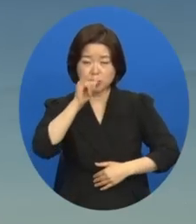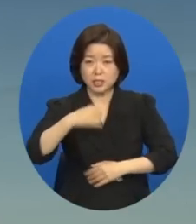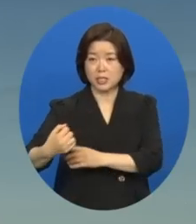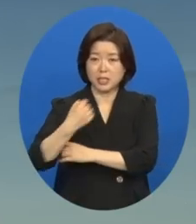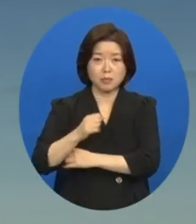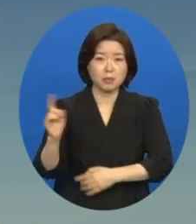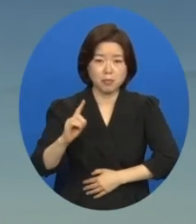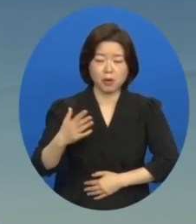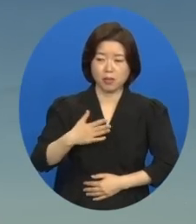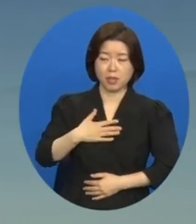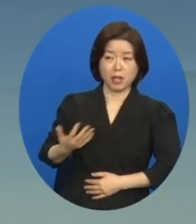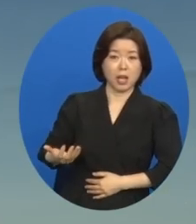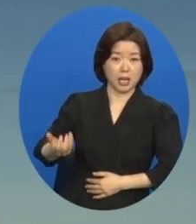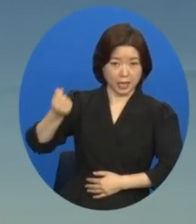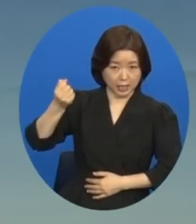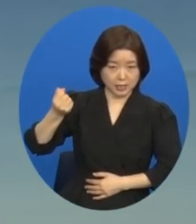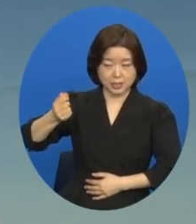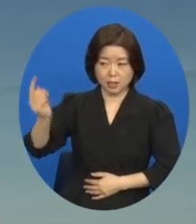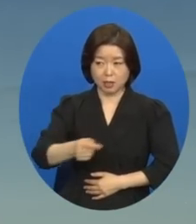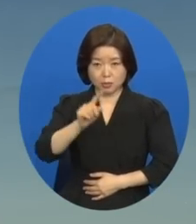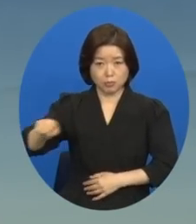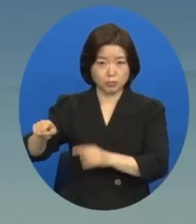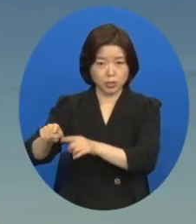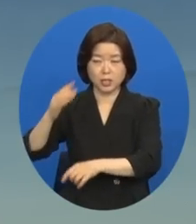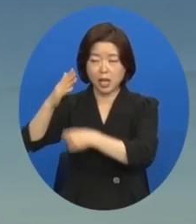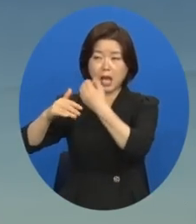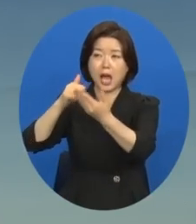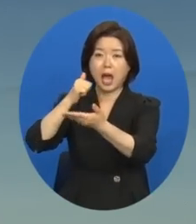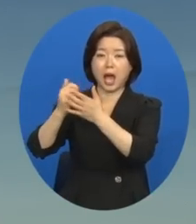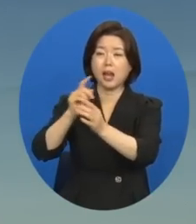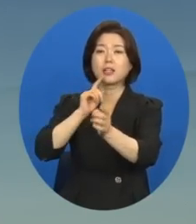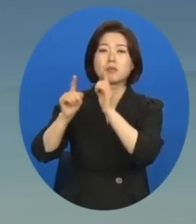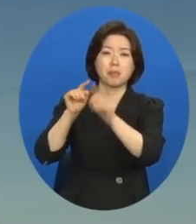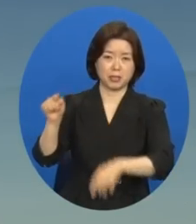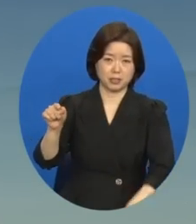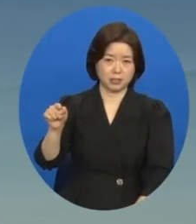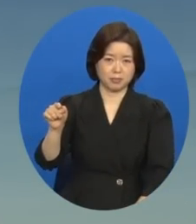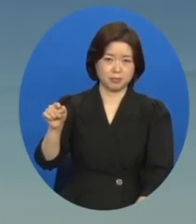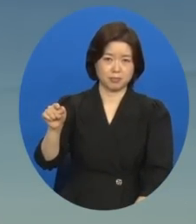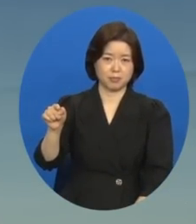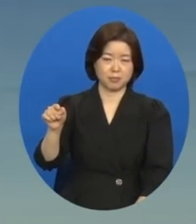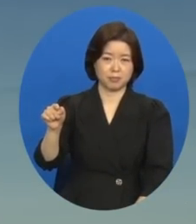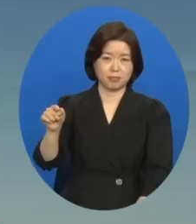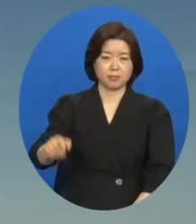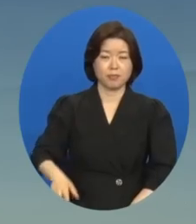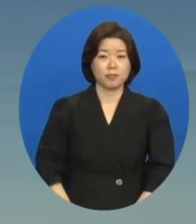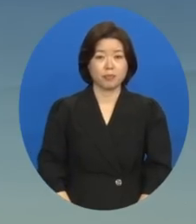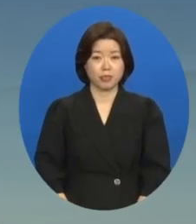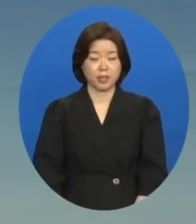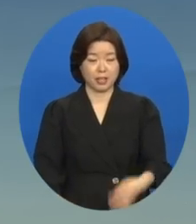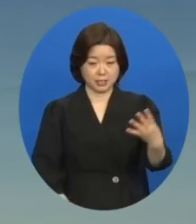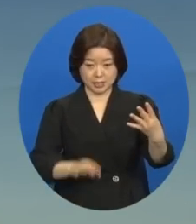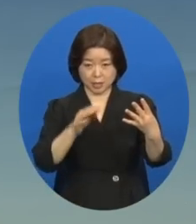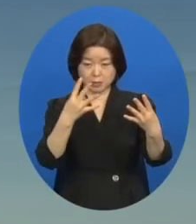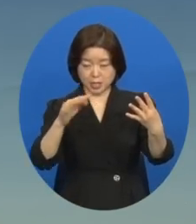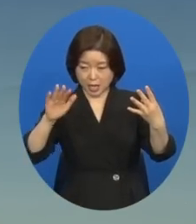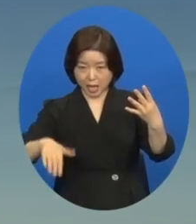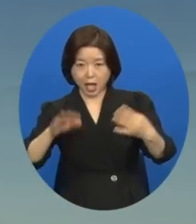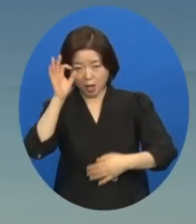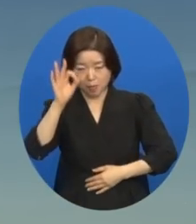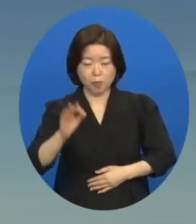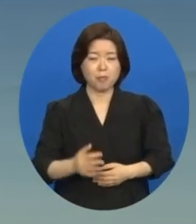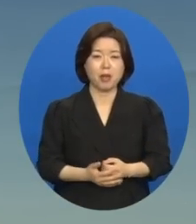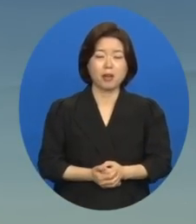우리가 가지고 있는 무기, 이 하나님의 말씀이라고 말합니다. 4절 하반절에 보면